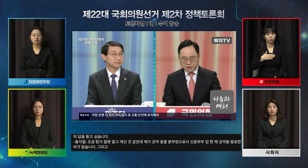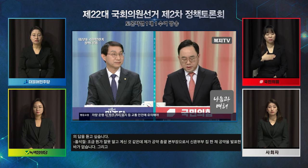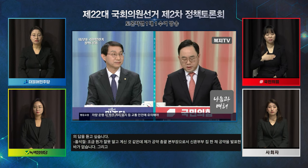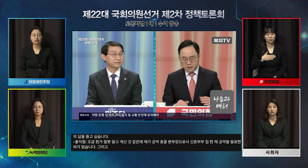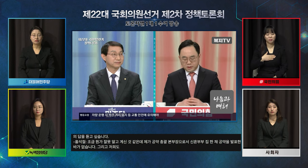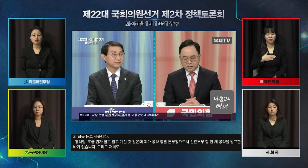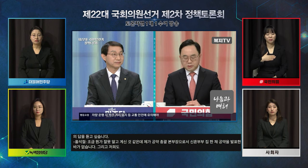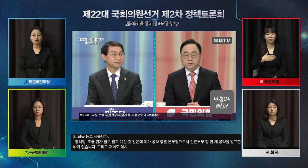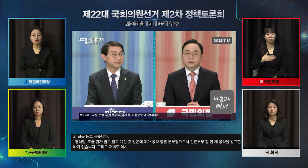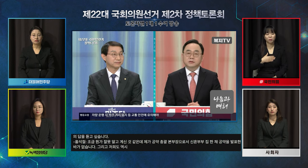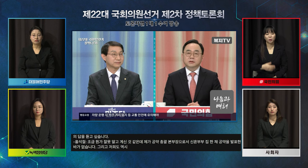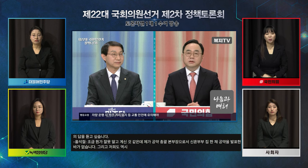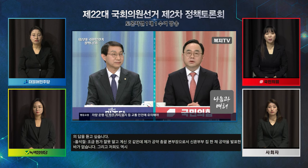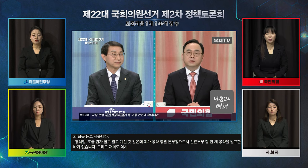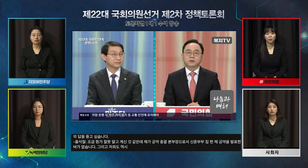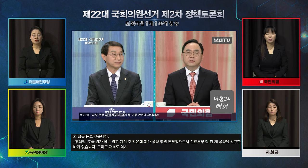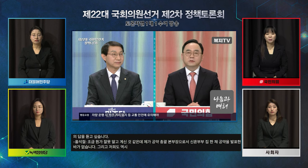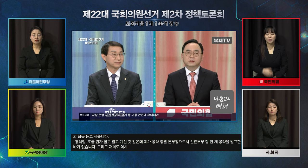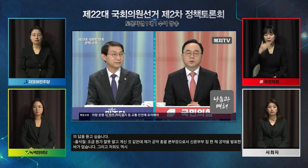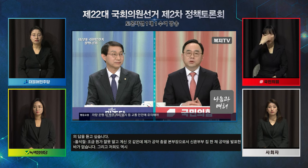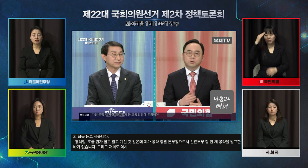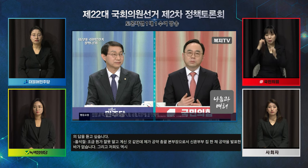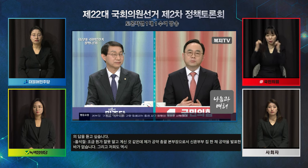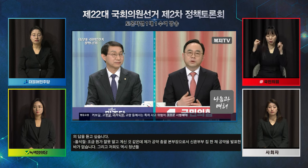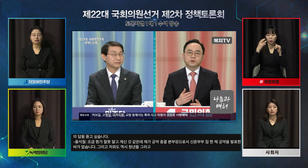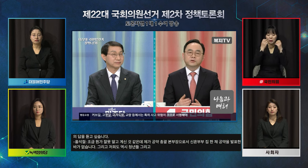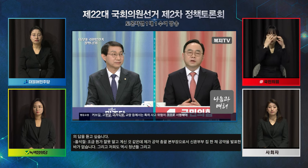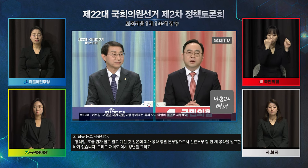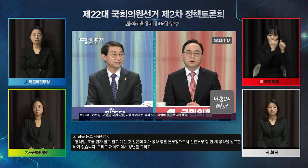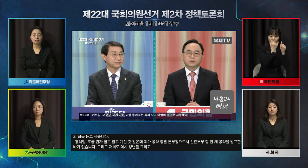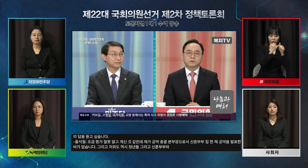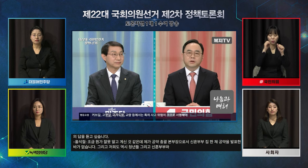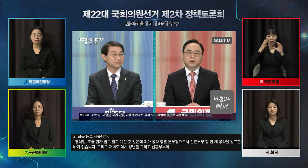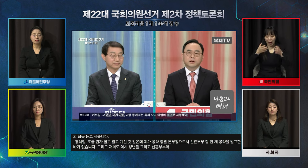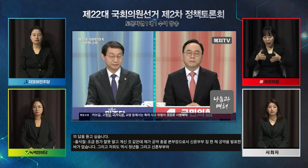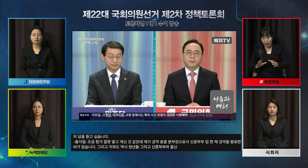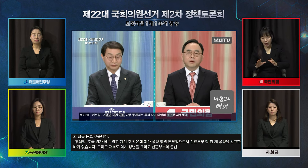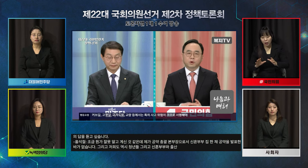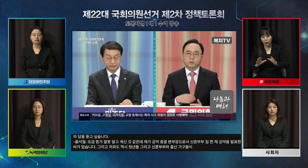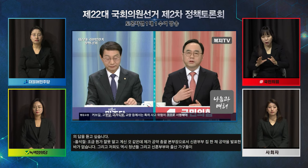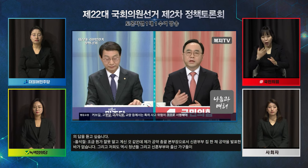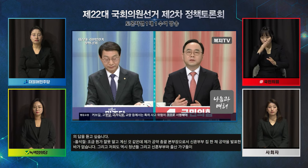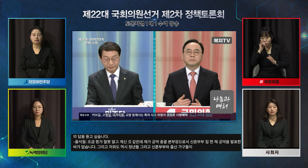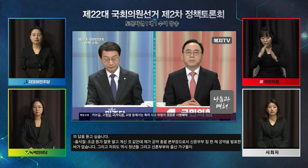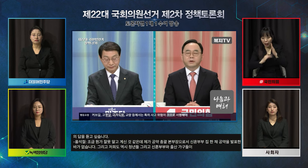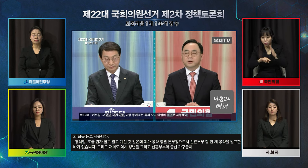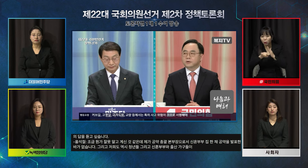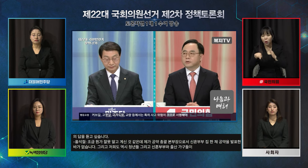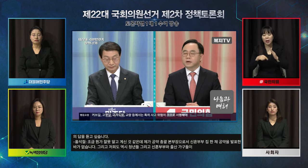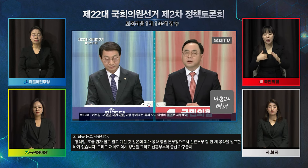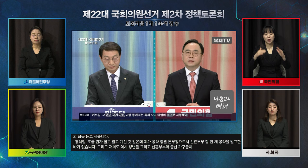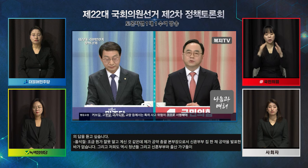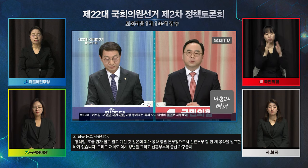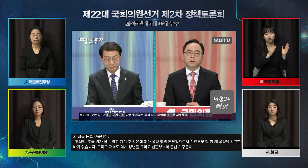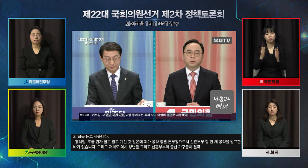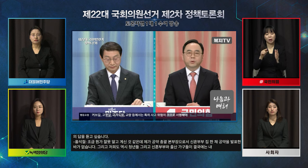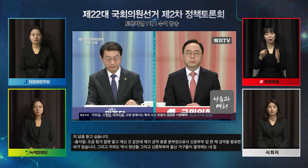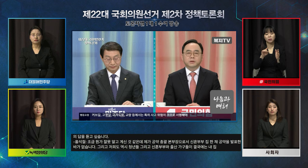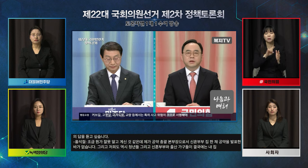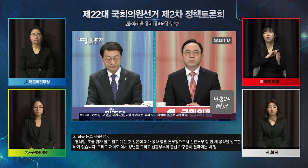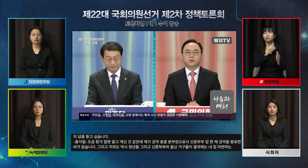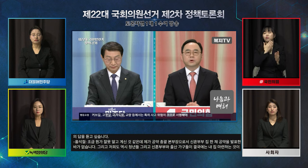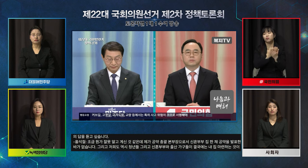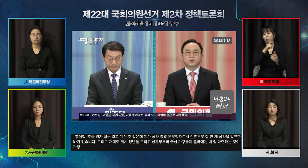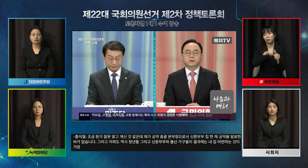역시 청년들 그리고 신혼부부와 출산 가구들이 결국에는 내 집 마련하는 것이 가장 중요한